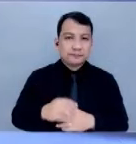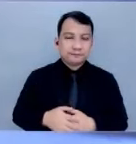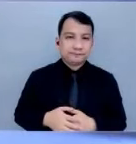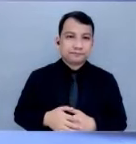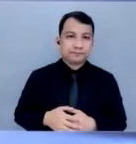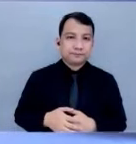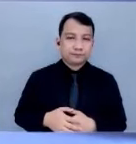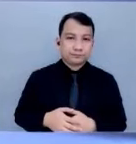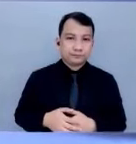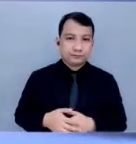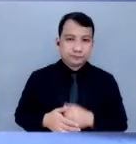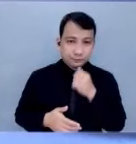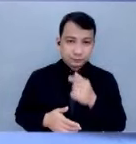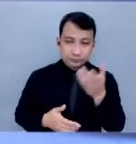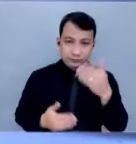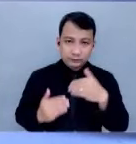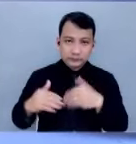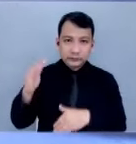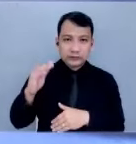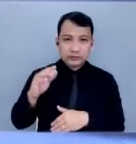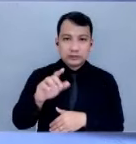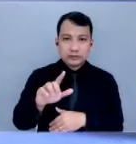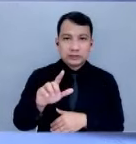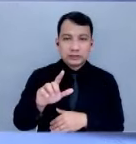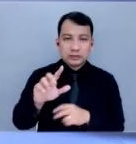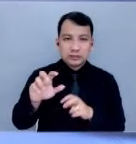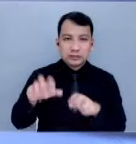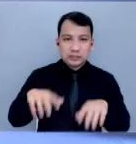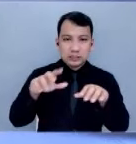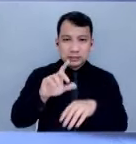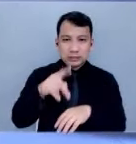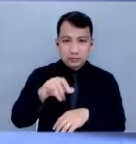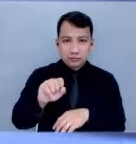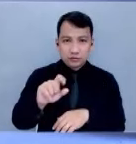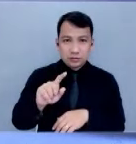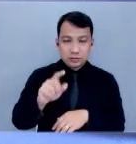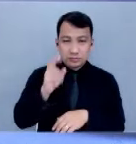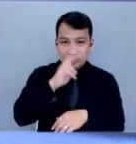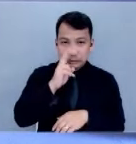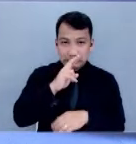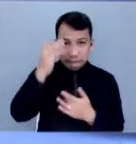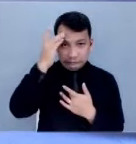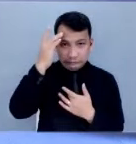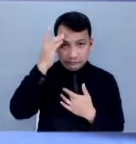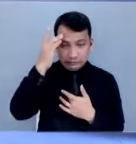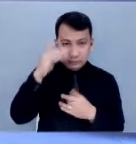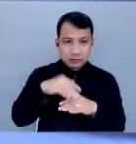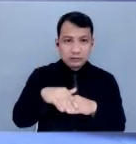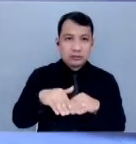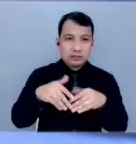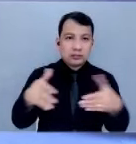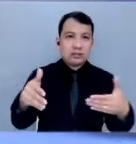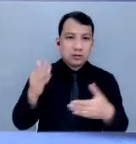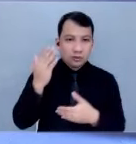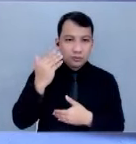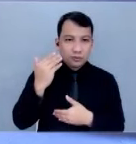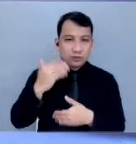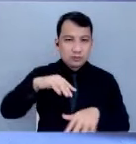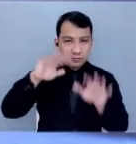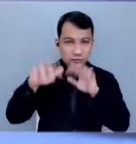Pagkaban La Niña, tumaas na ang kaso ng leptospirosis nitong mga nakaraang linggo. Posible pa yang magtuloy-tuloy dahil sa mga pag-ulan.